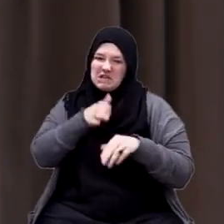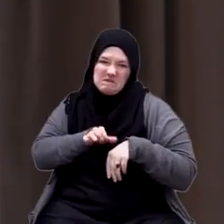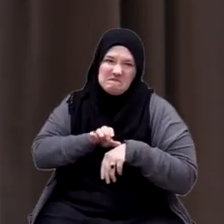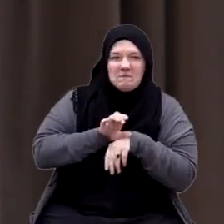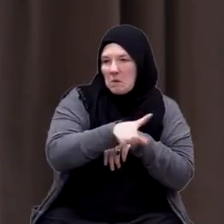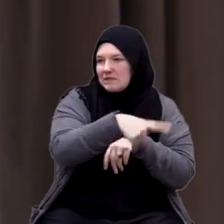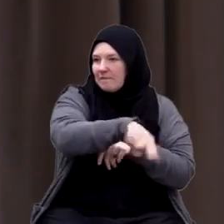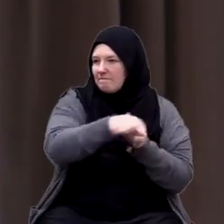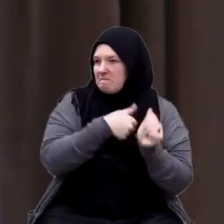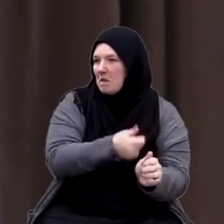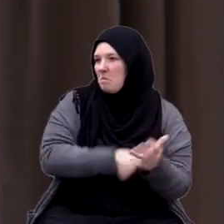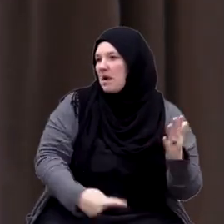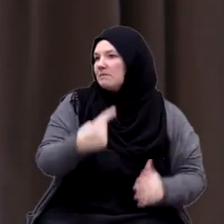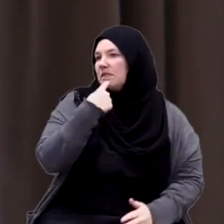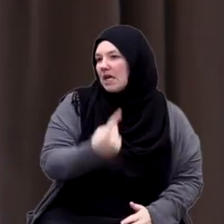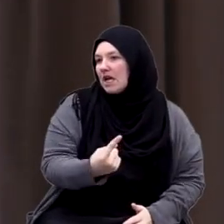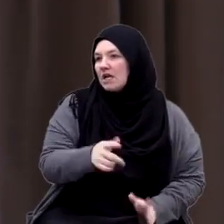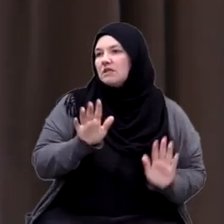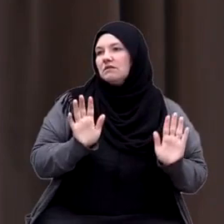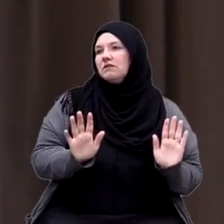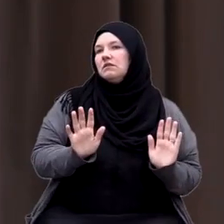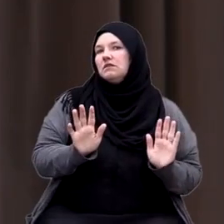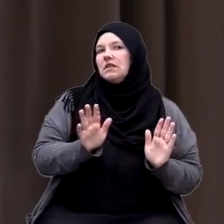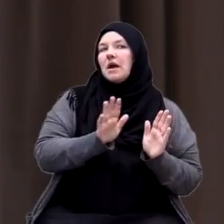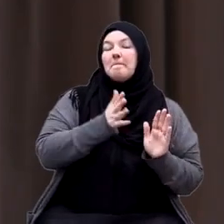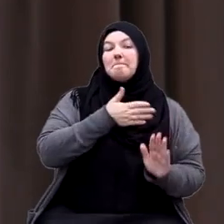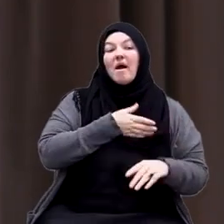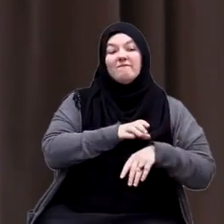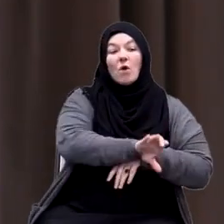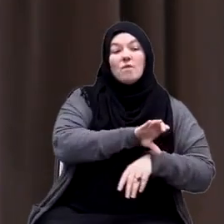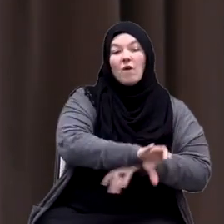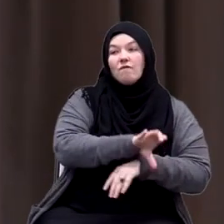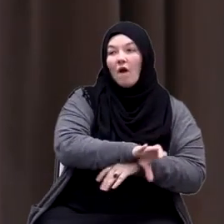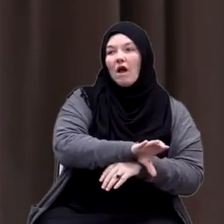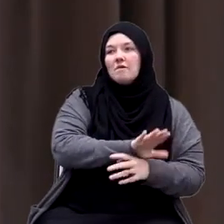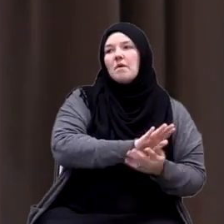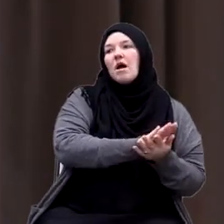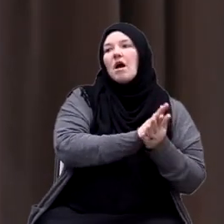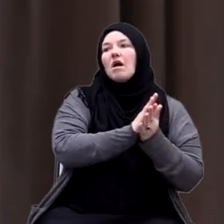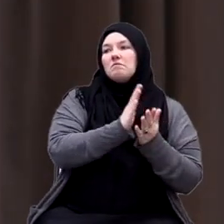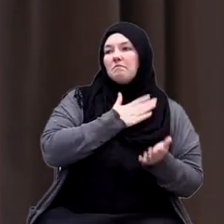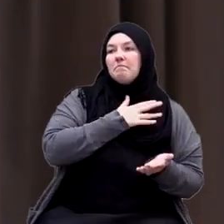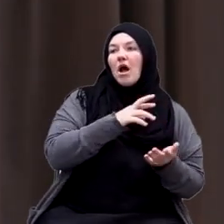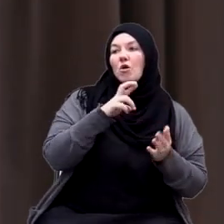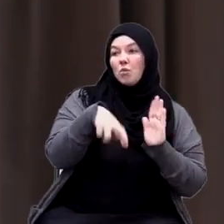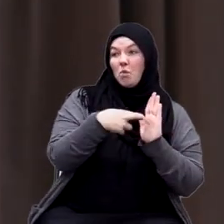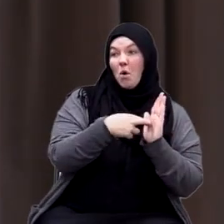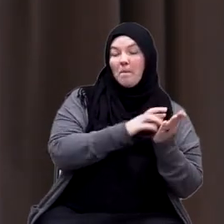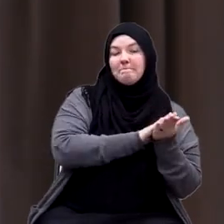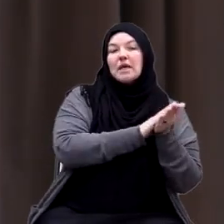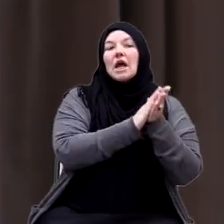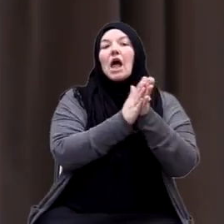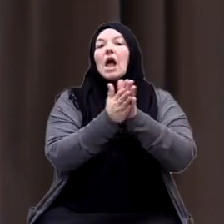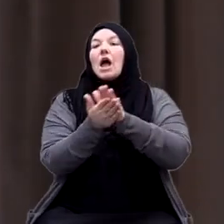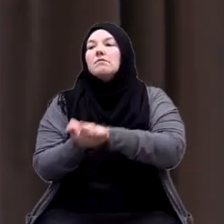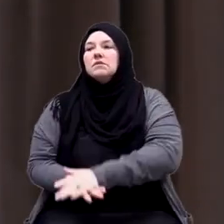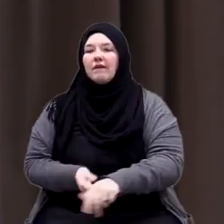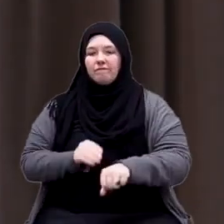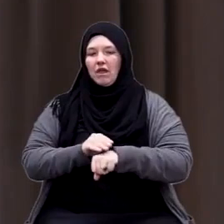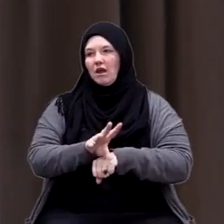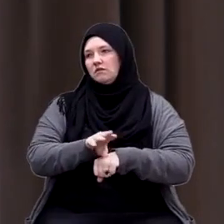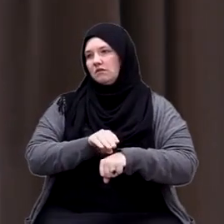enforce what you think is right. It turns. Your role becomes فَذَكِّرْ